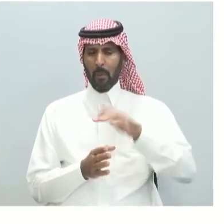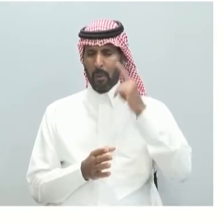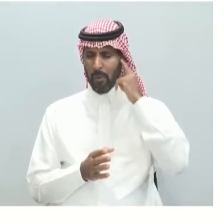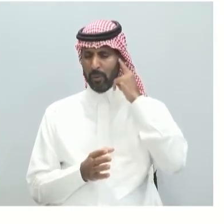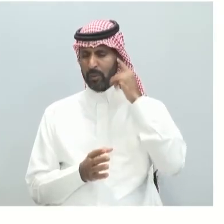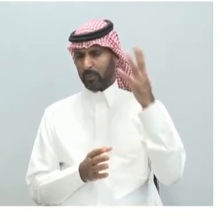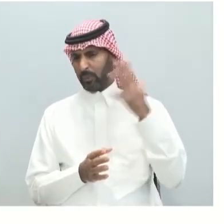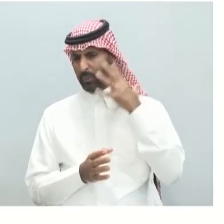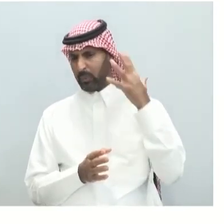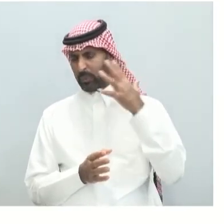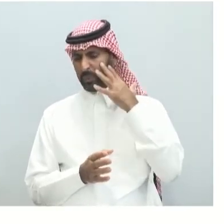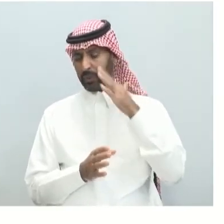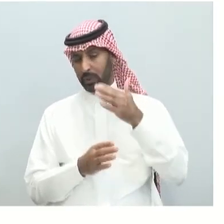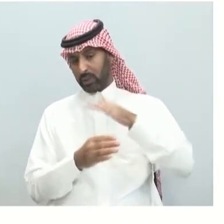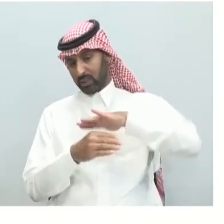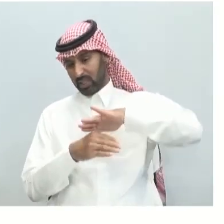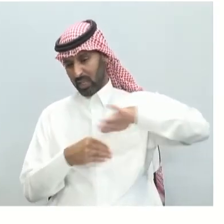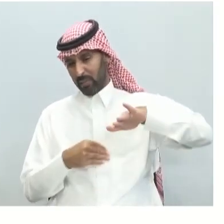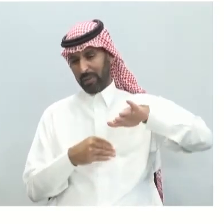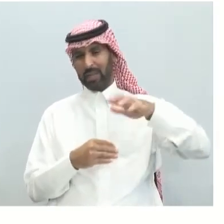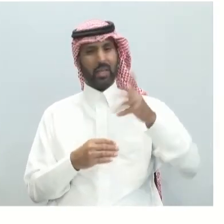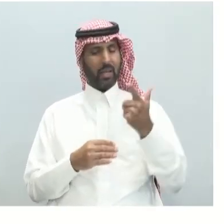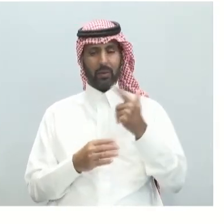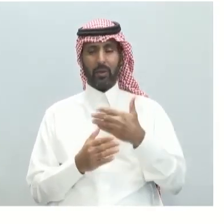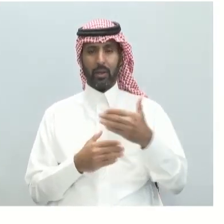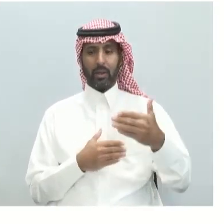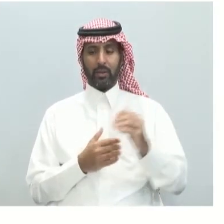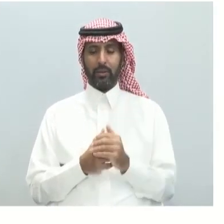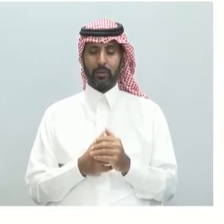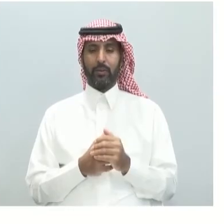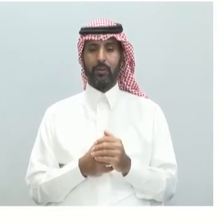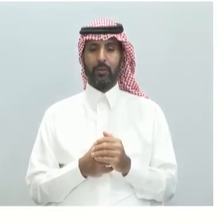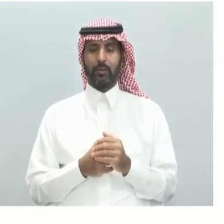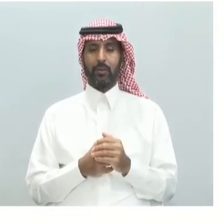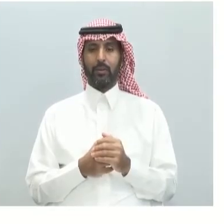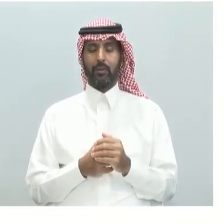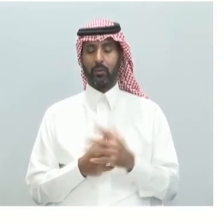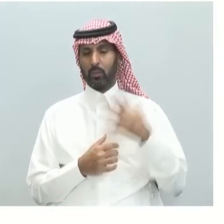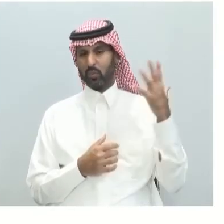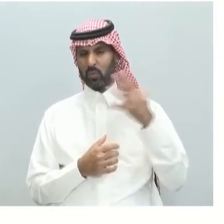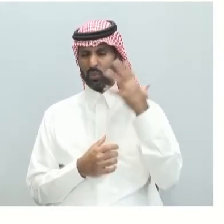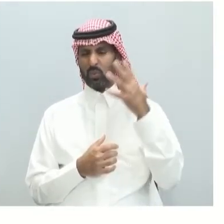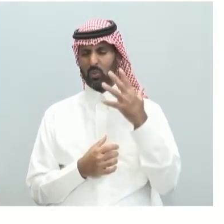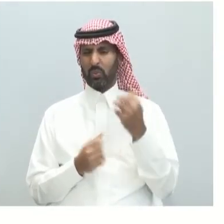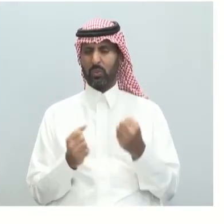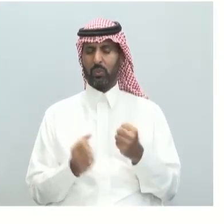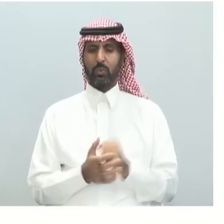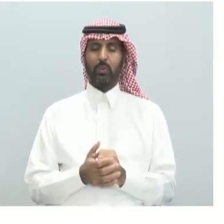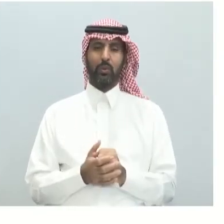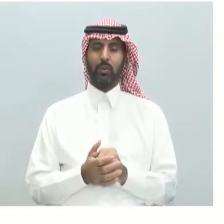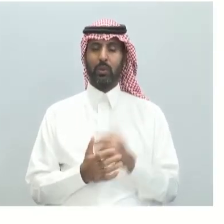انفسنا من اخطار الضوضاء وكما ذكرنا بان الضوضاء هي احدى